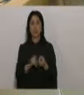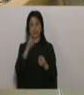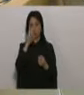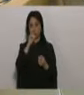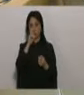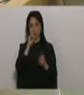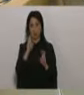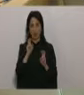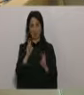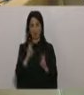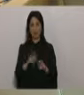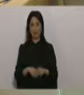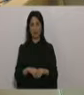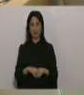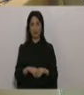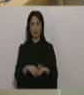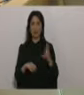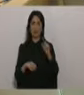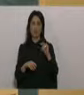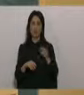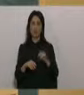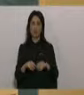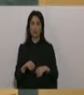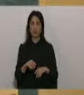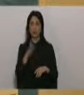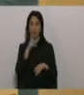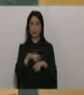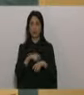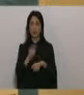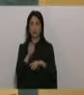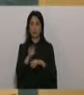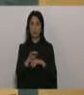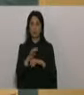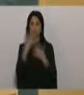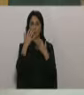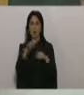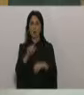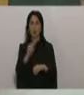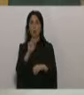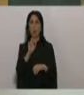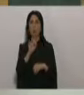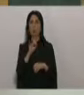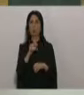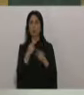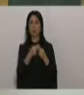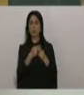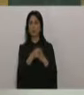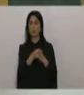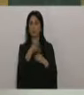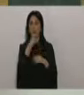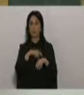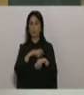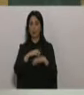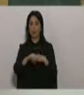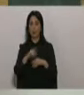ტყუილებს, თუ შეიძლება დრო დამიმატეთ, რასაც მართმოს თალბატონი თინა შემდგომში. ეხლა რაც